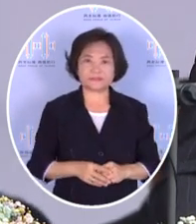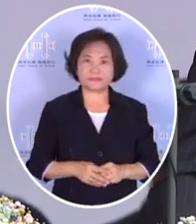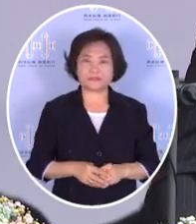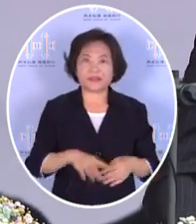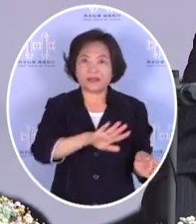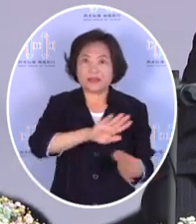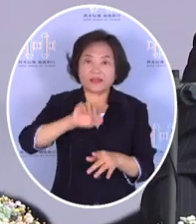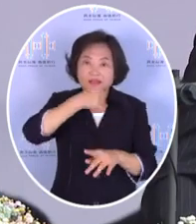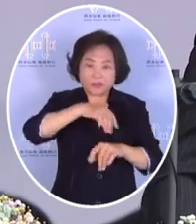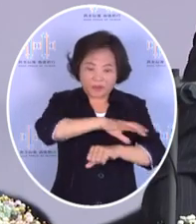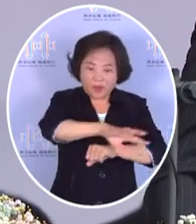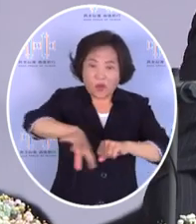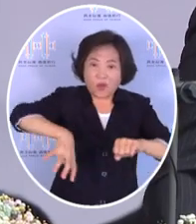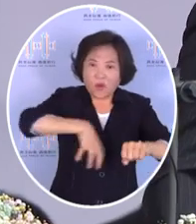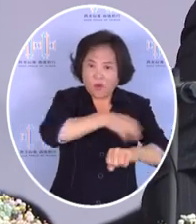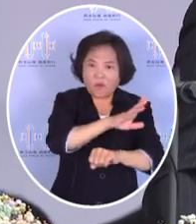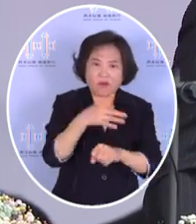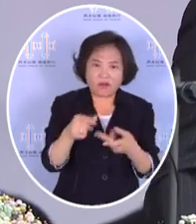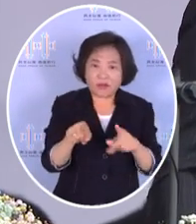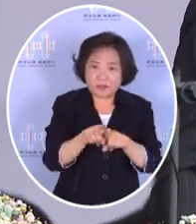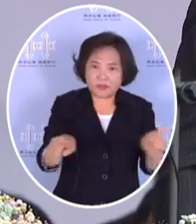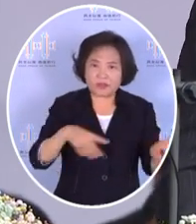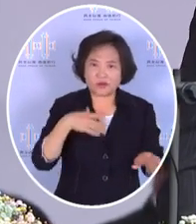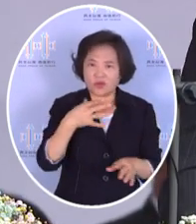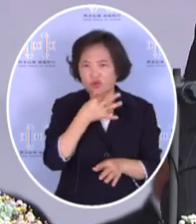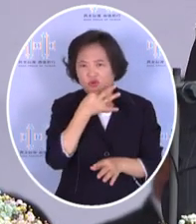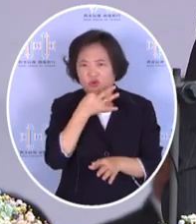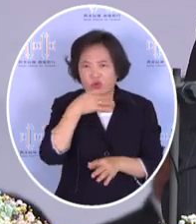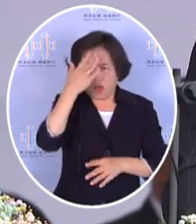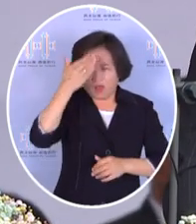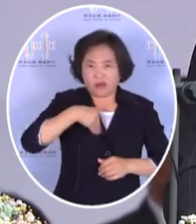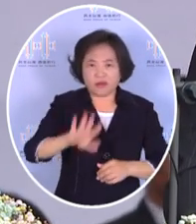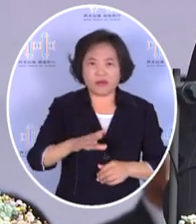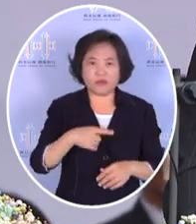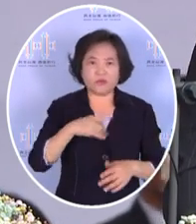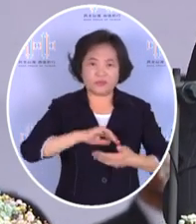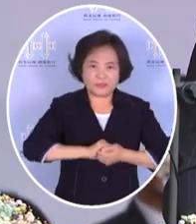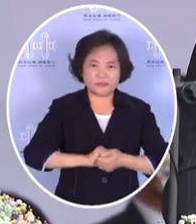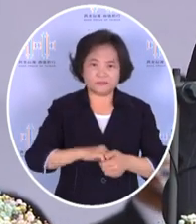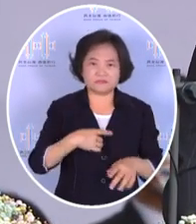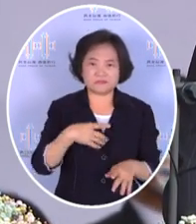区域和平稳定受到威胁，我们坚守不